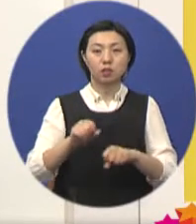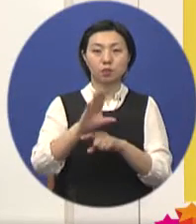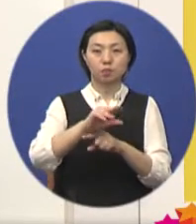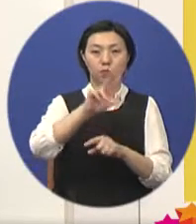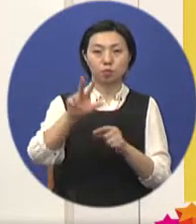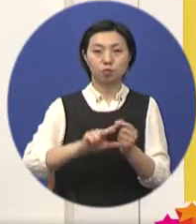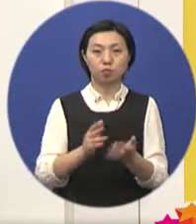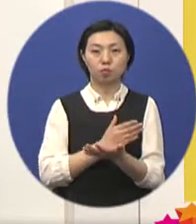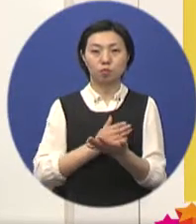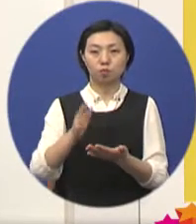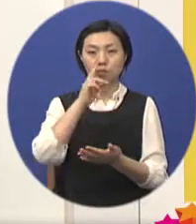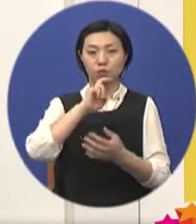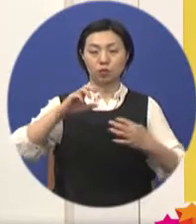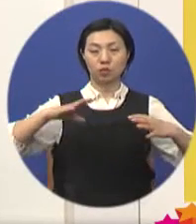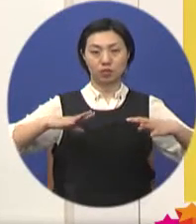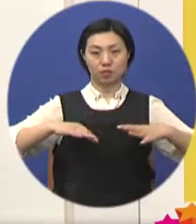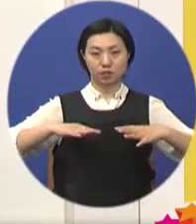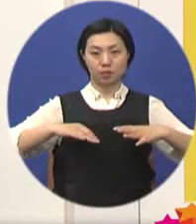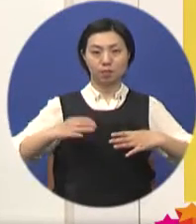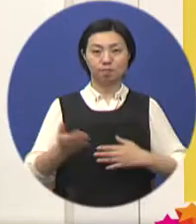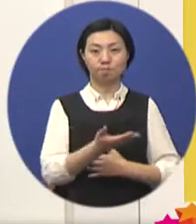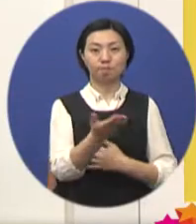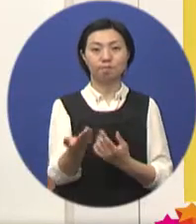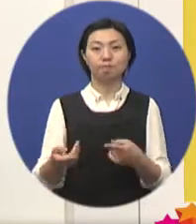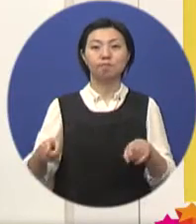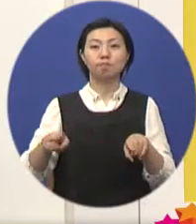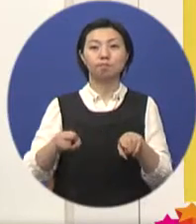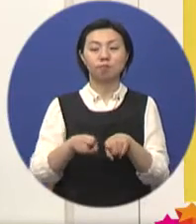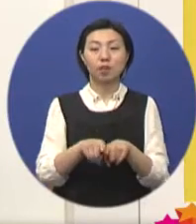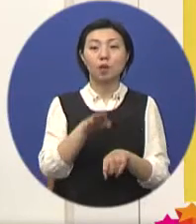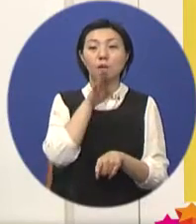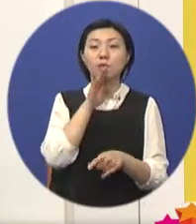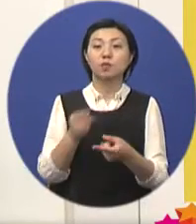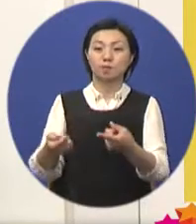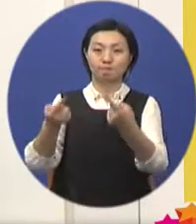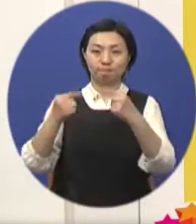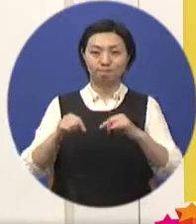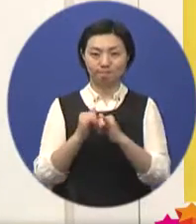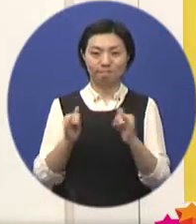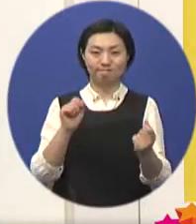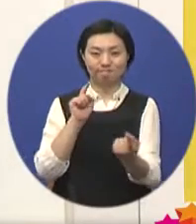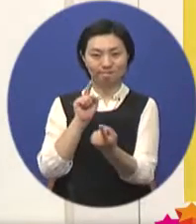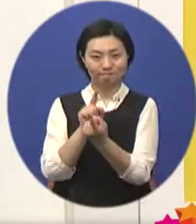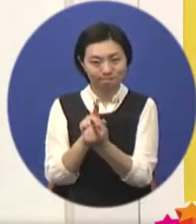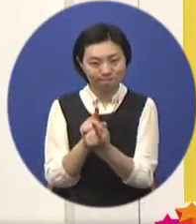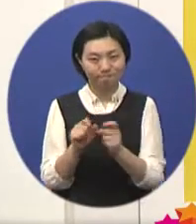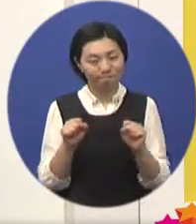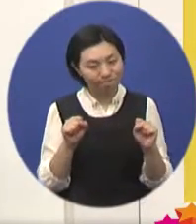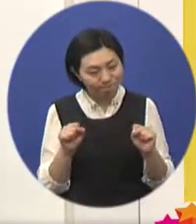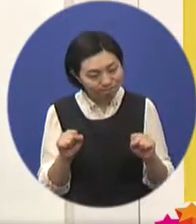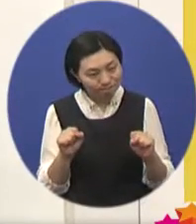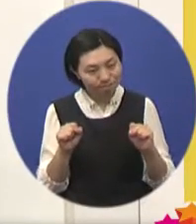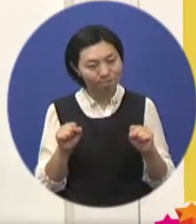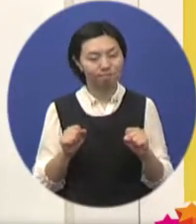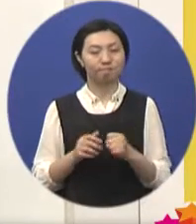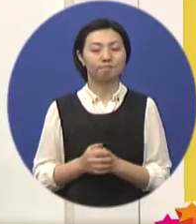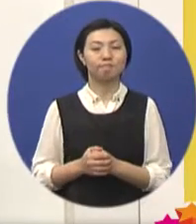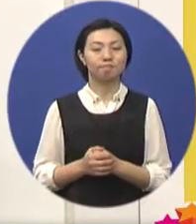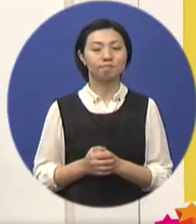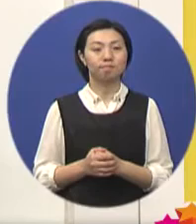노래자랑 네. 여러분과 함께, 이번에는 즉석 참여자 만나볼까요? 네, 모십니다. 안녕하세요. 여보세요?